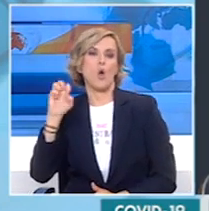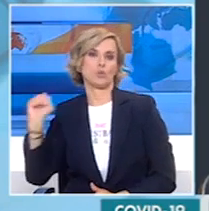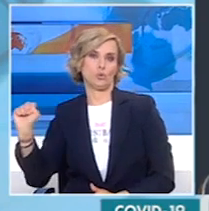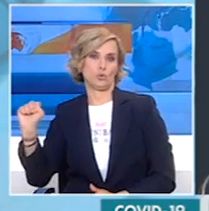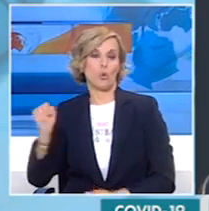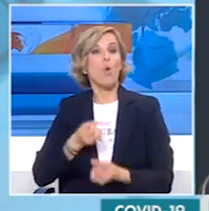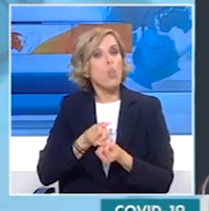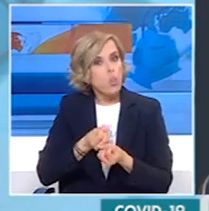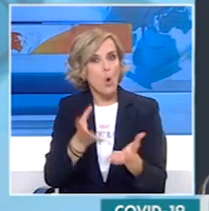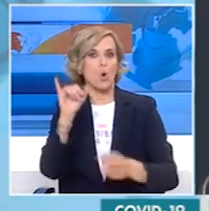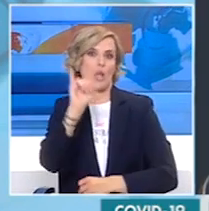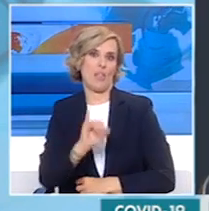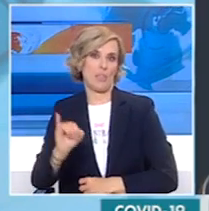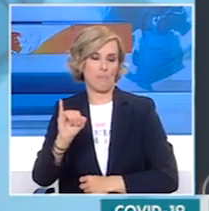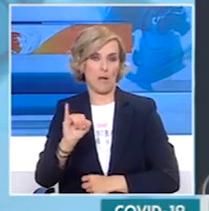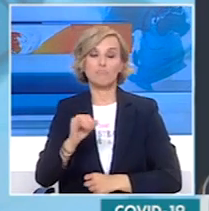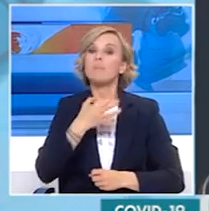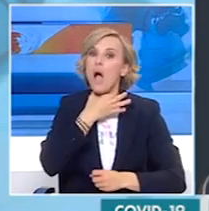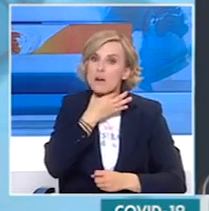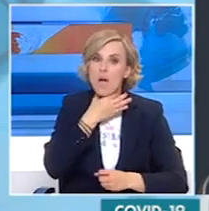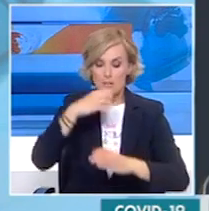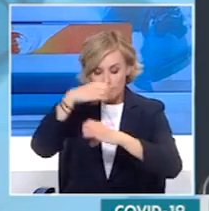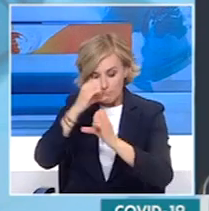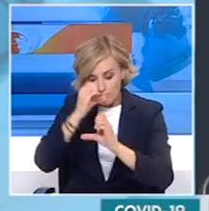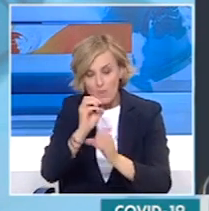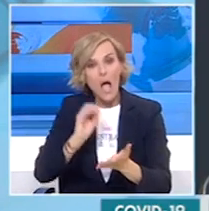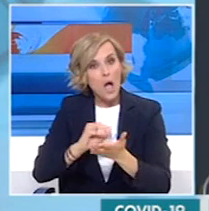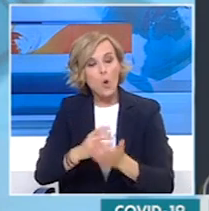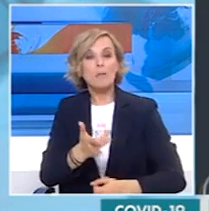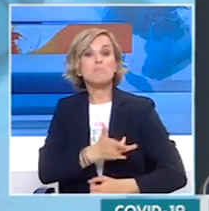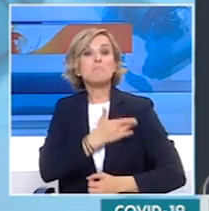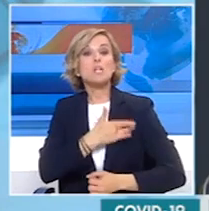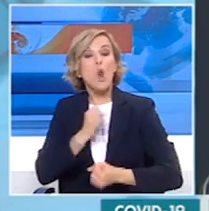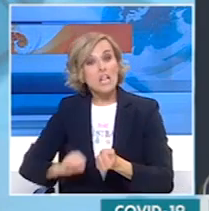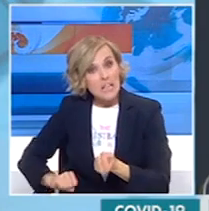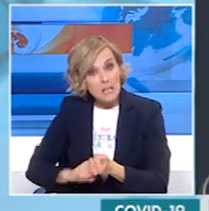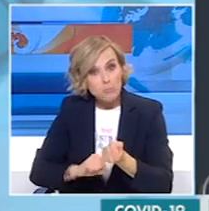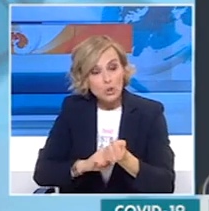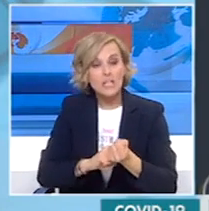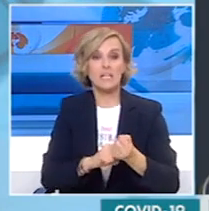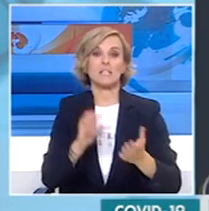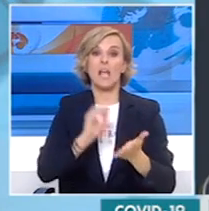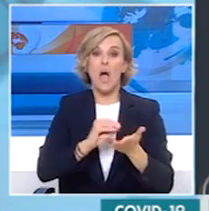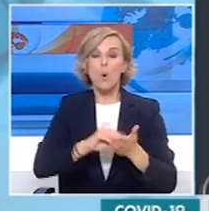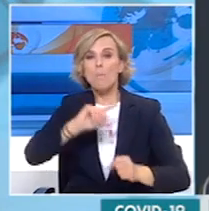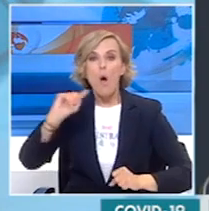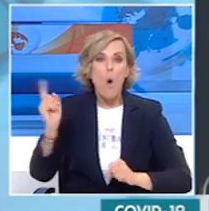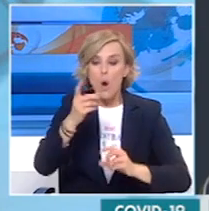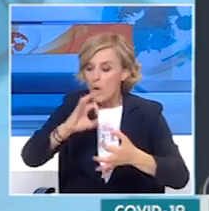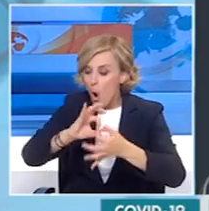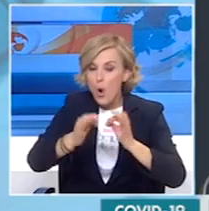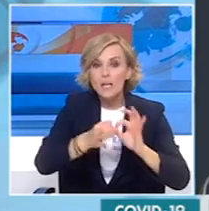διασφάλιση σύντησης για εκείνους που έχουν ανάγκη, η ψυχολογική υποστήριξη εκείνων που τη χρειάζονται και η στήριξη των οργανισμών που